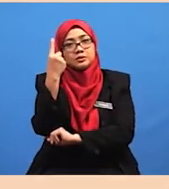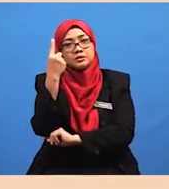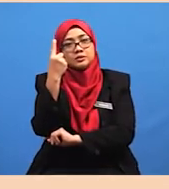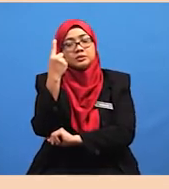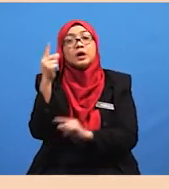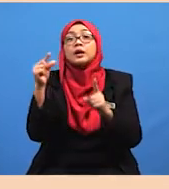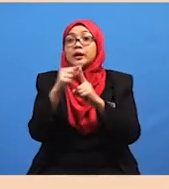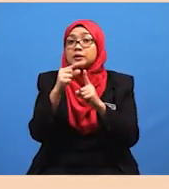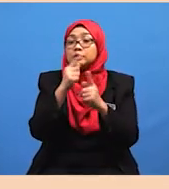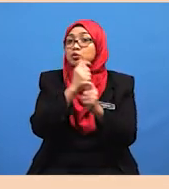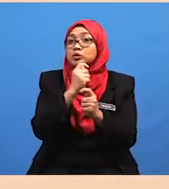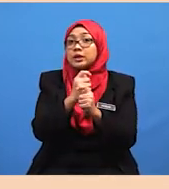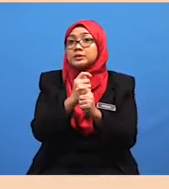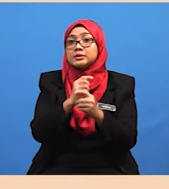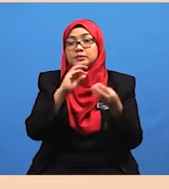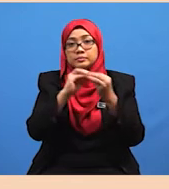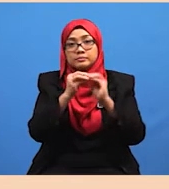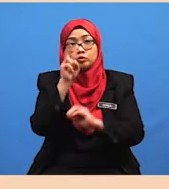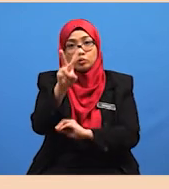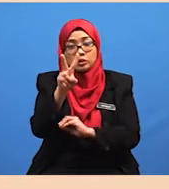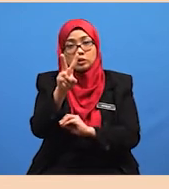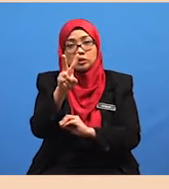kedua yaitu Uraikan